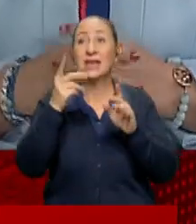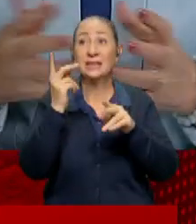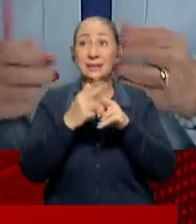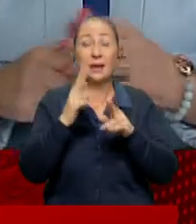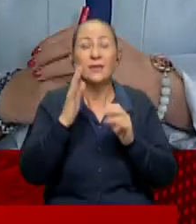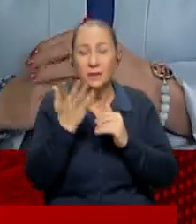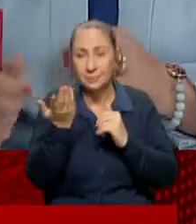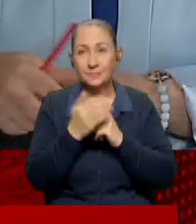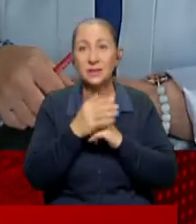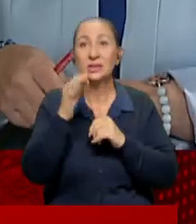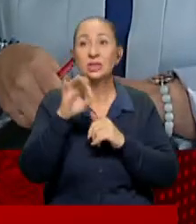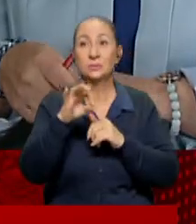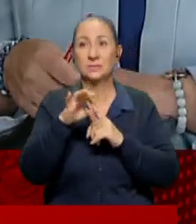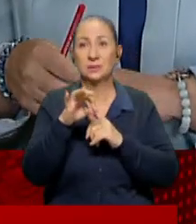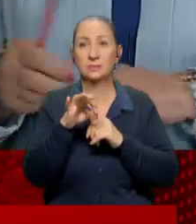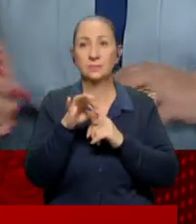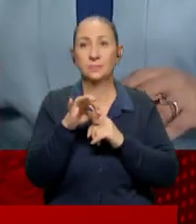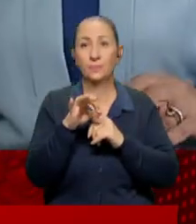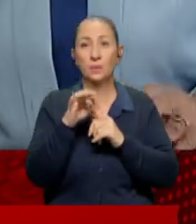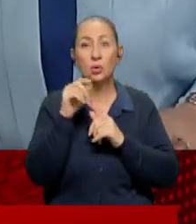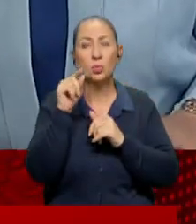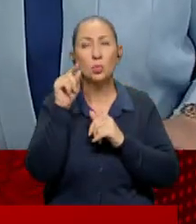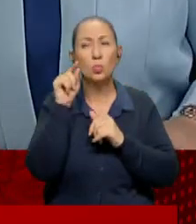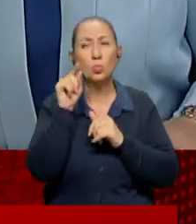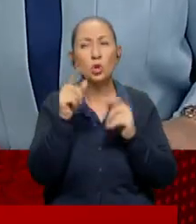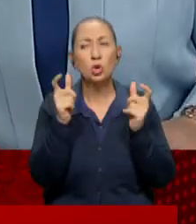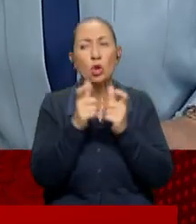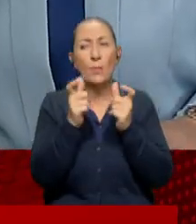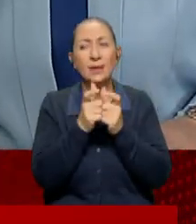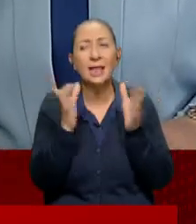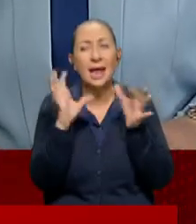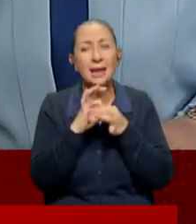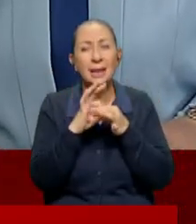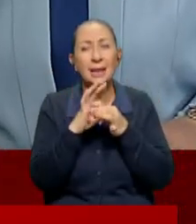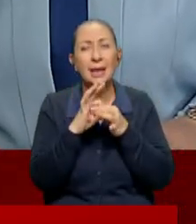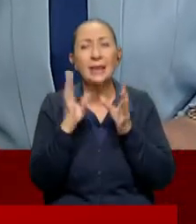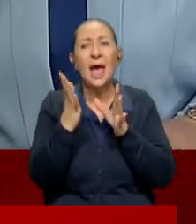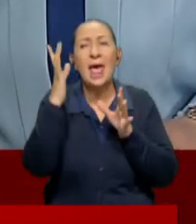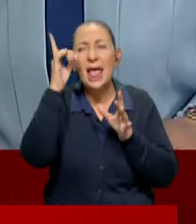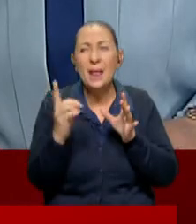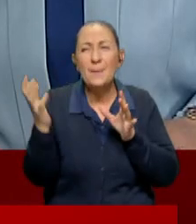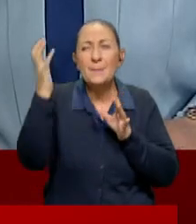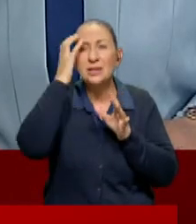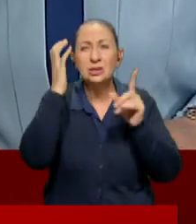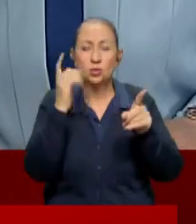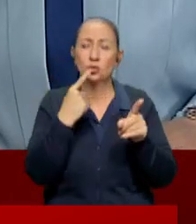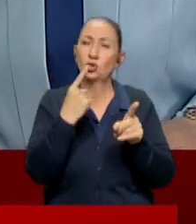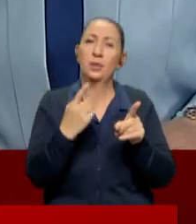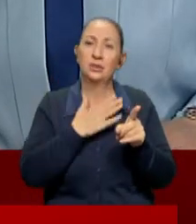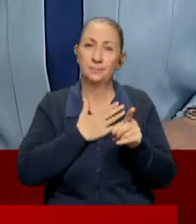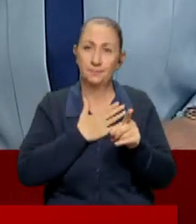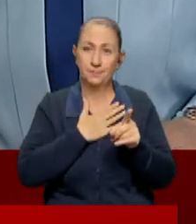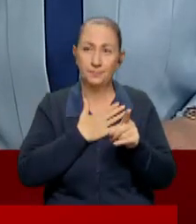Bir şey sorabilir miyim? Evet. Şimdi tabii ki. Bu toplantılarla ilgili ta en başında şunu